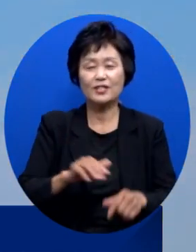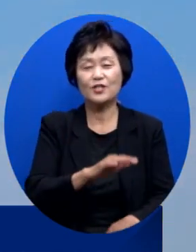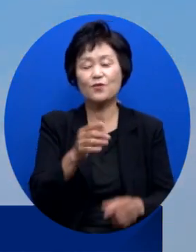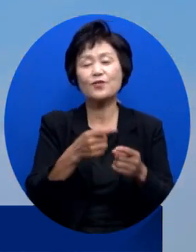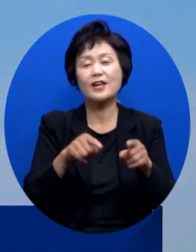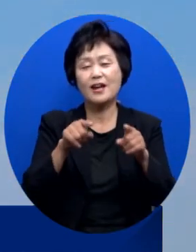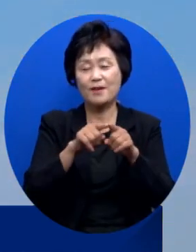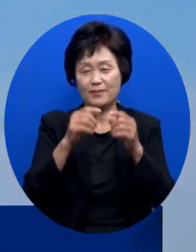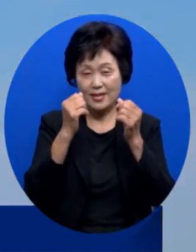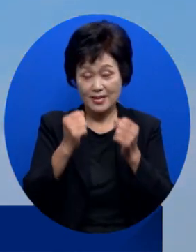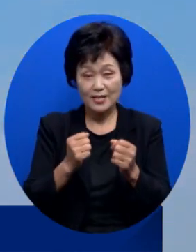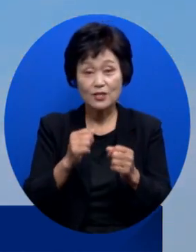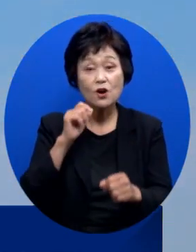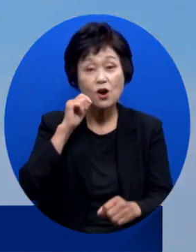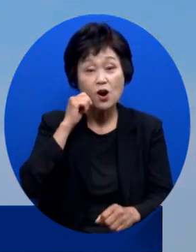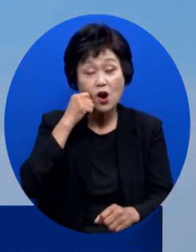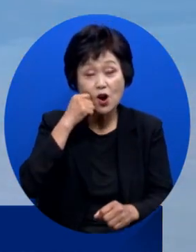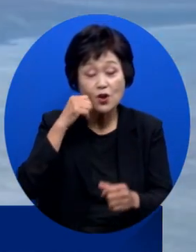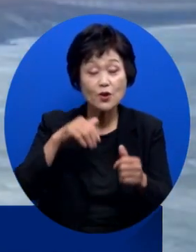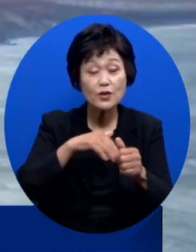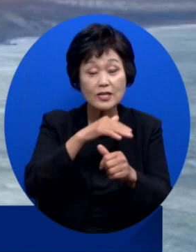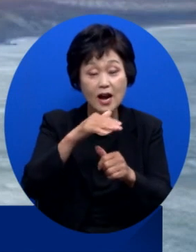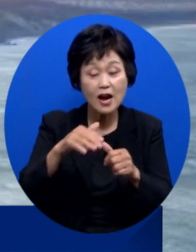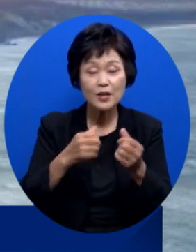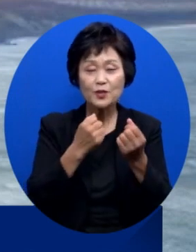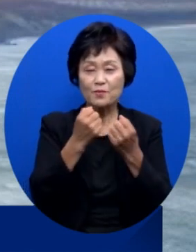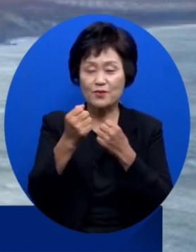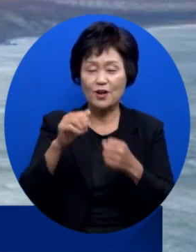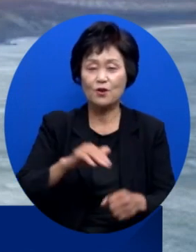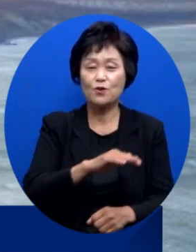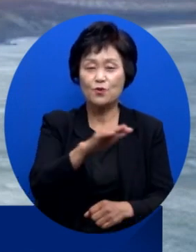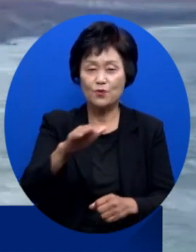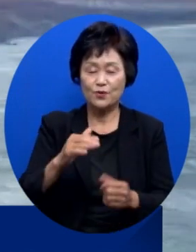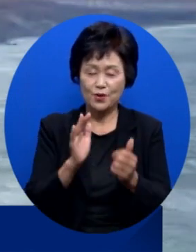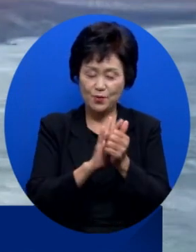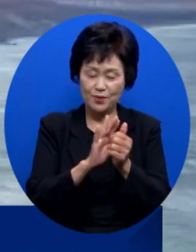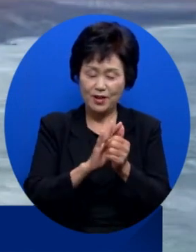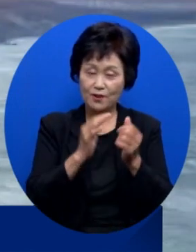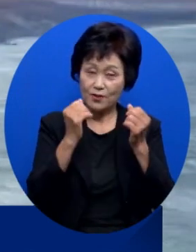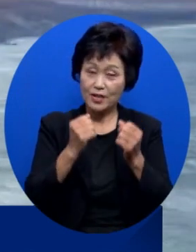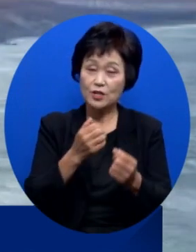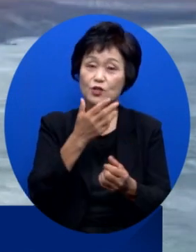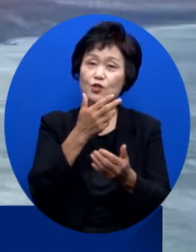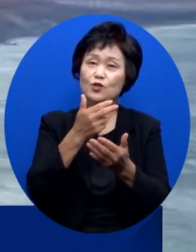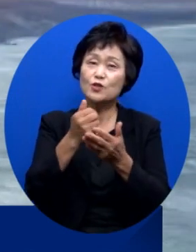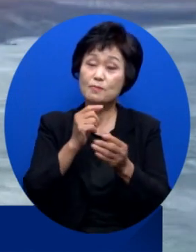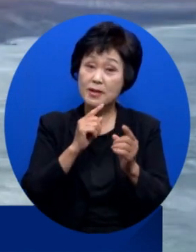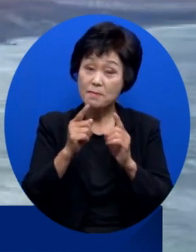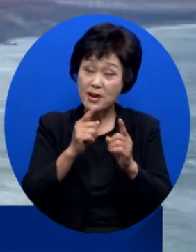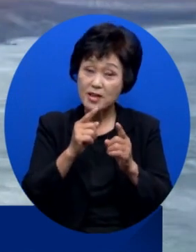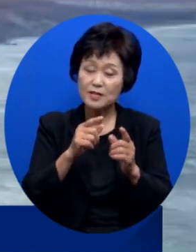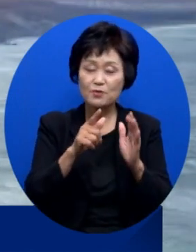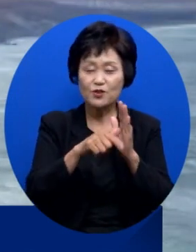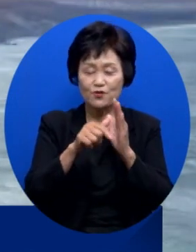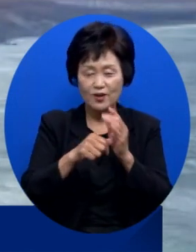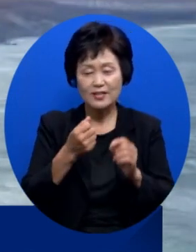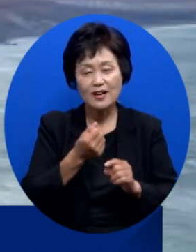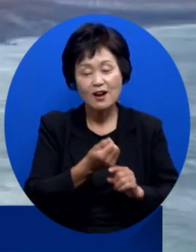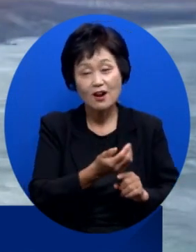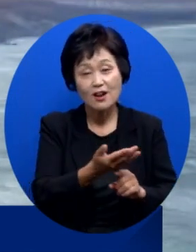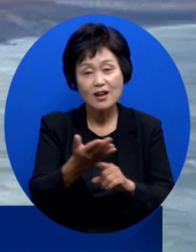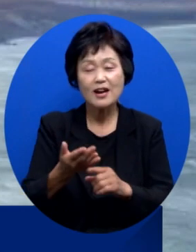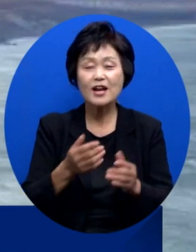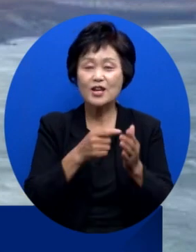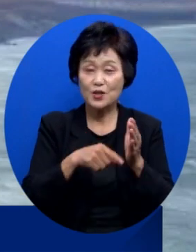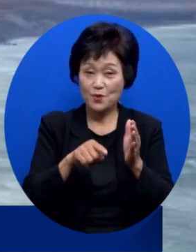그런 어려운 상황 가운데서도 우리를 위로하시는 그 주님의 복음이 그 순간에도 흘러가게 되는 찬양이